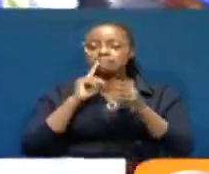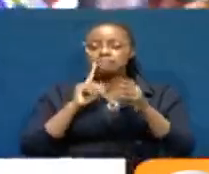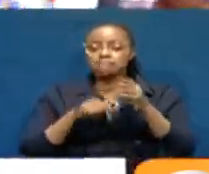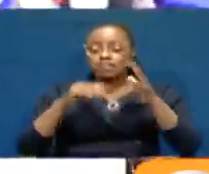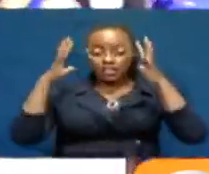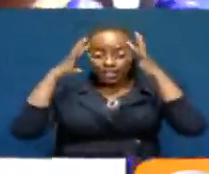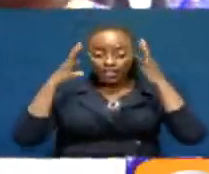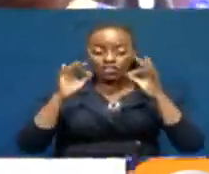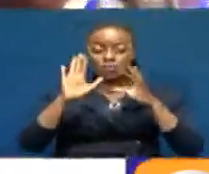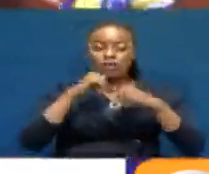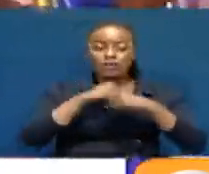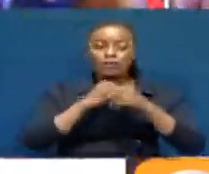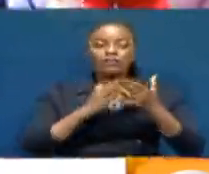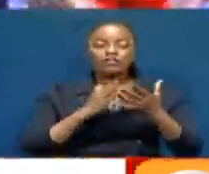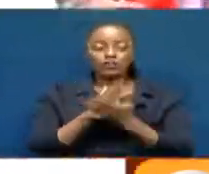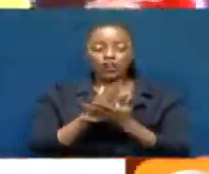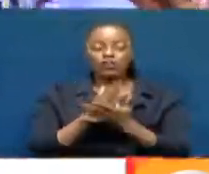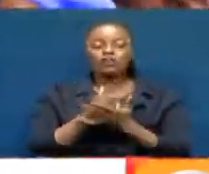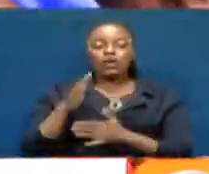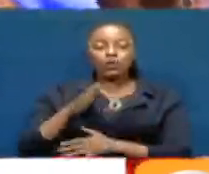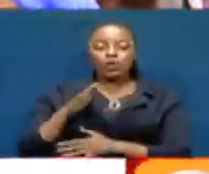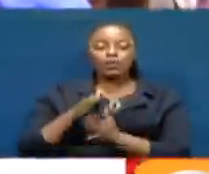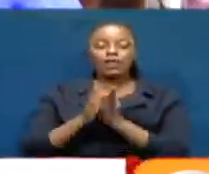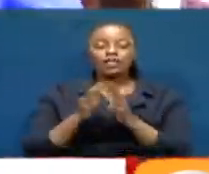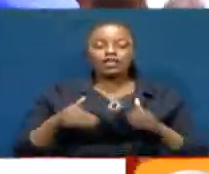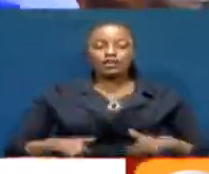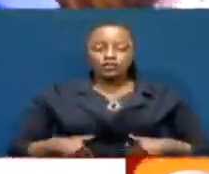kwamba hatua hiyo ni ya kuhakikisha kwamba wanawake na vijana wana